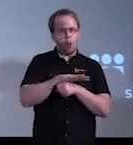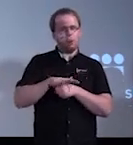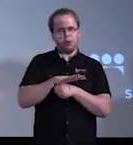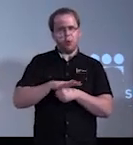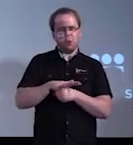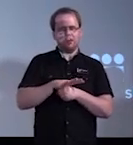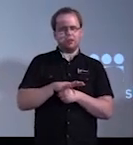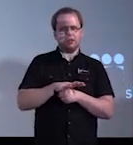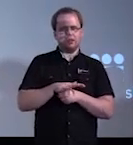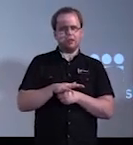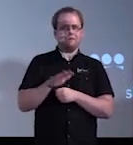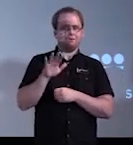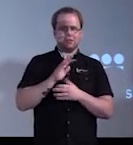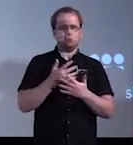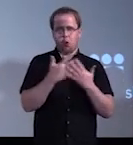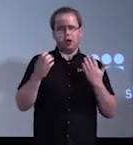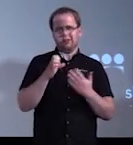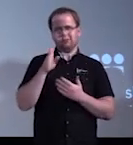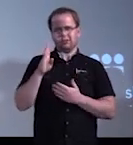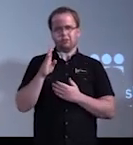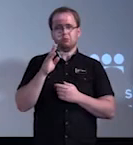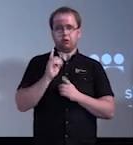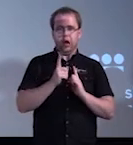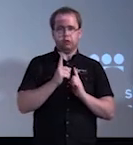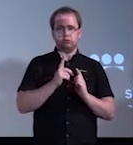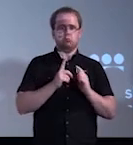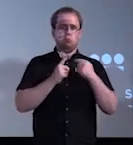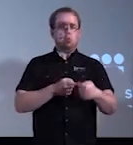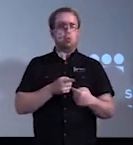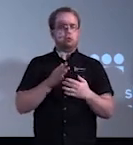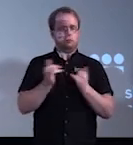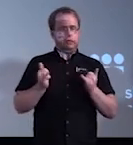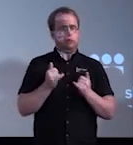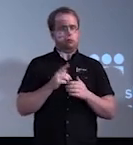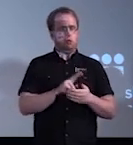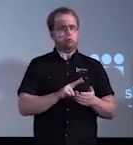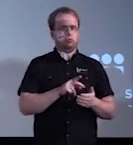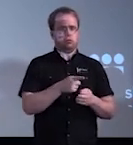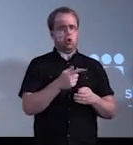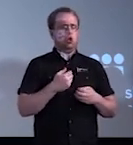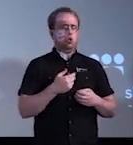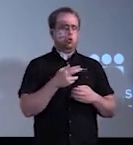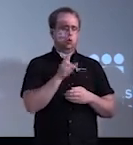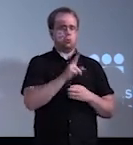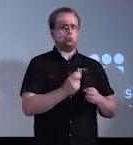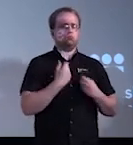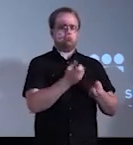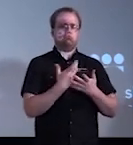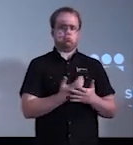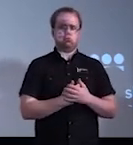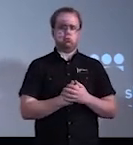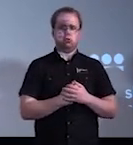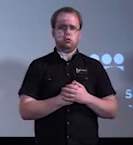eftersom det finns många sverigedemokratiska krafter som är emot fri konst och yttrandefrihet och ifrågasättande. Så att